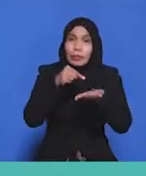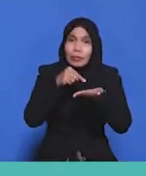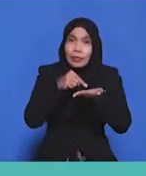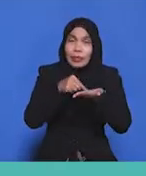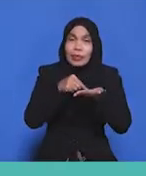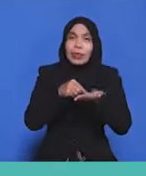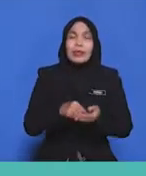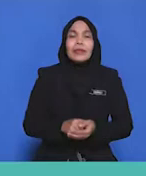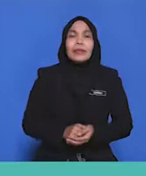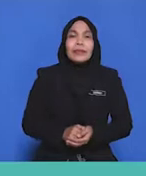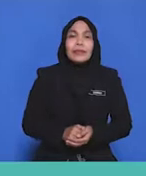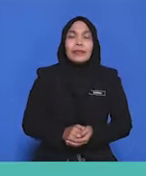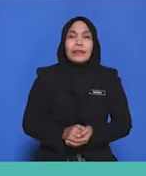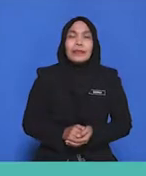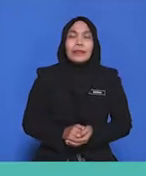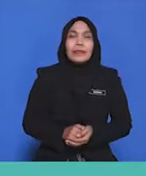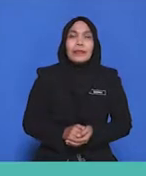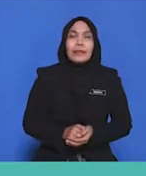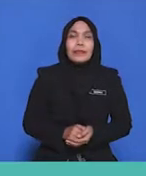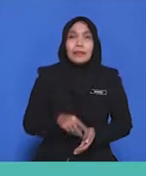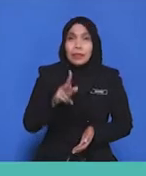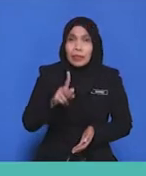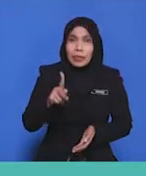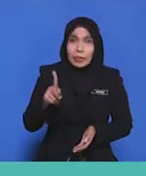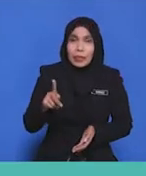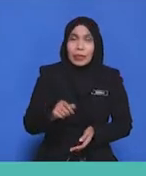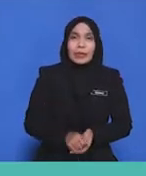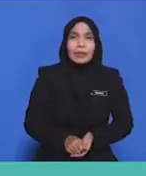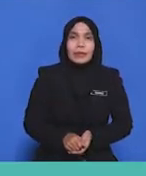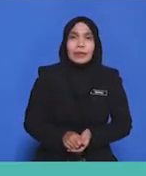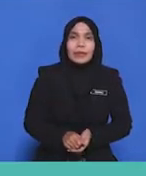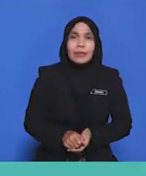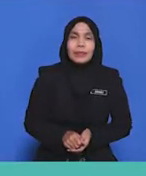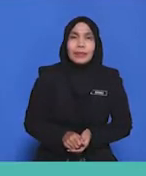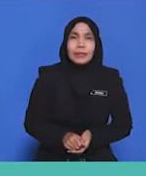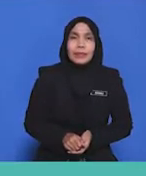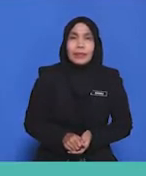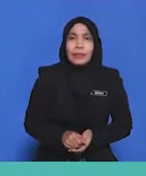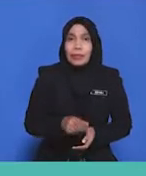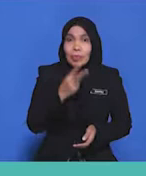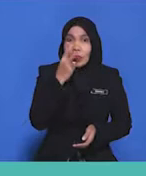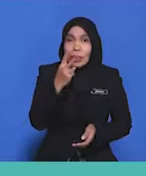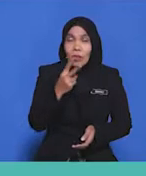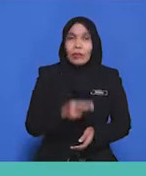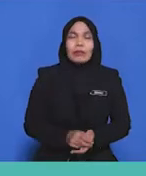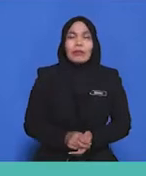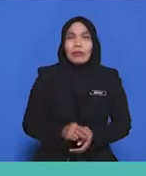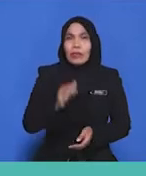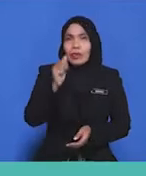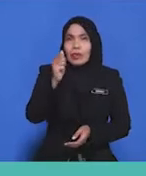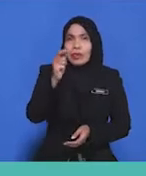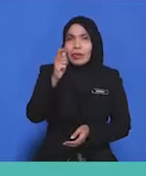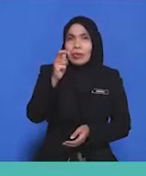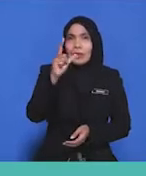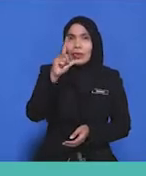sosialisasi menerusi sukan. Pelajar-pelajar, jika kita lihat atlet atau pemain yang hebat ternyata kita